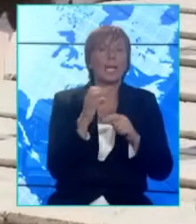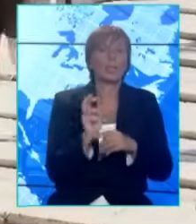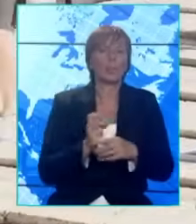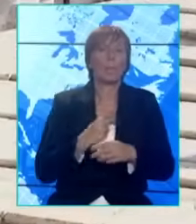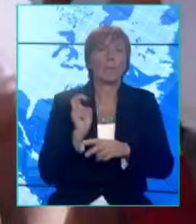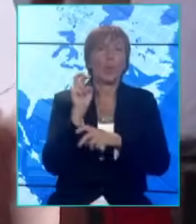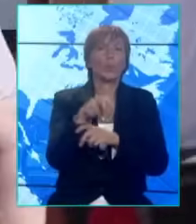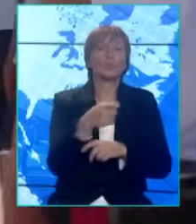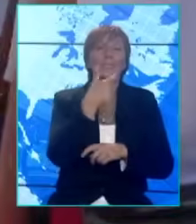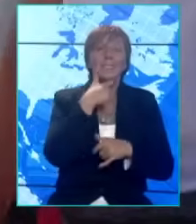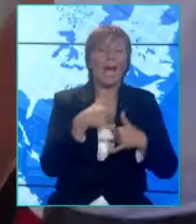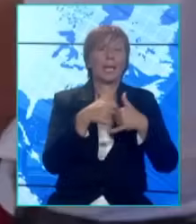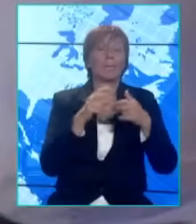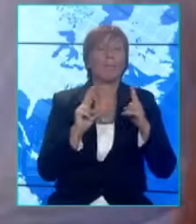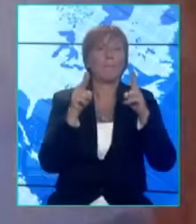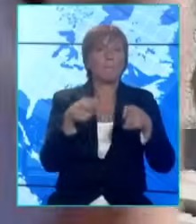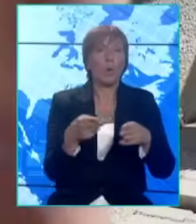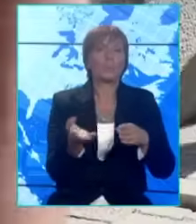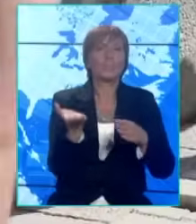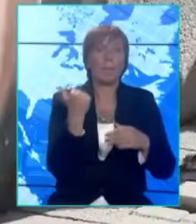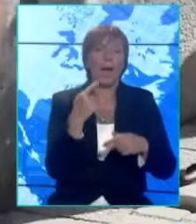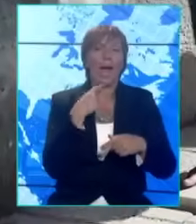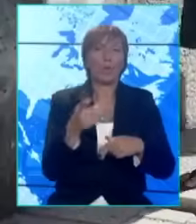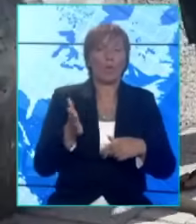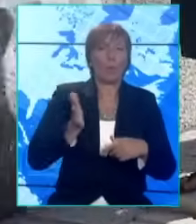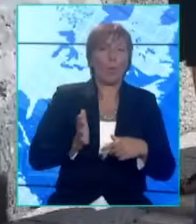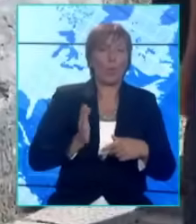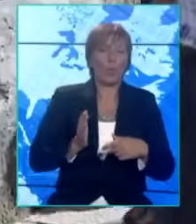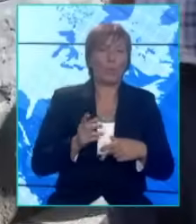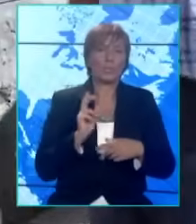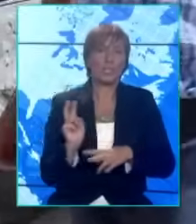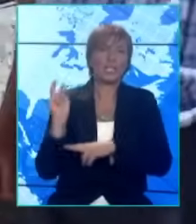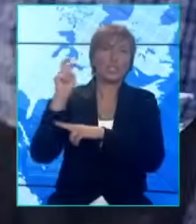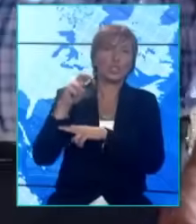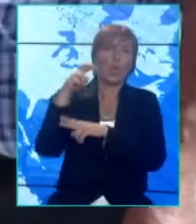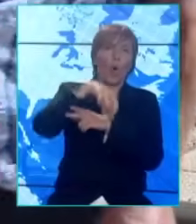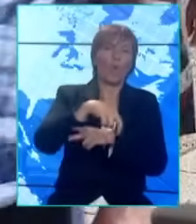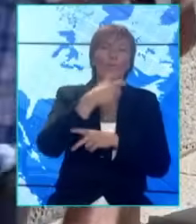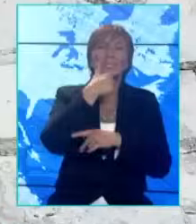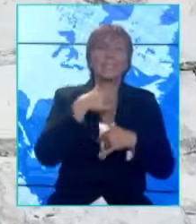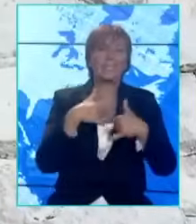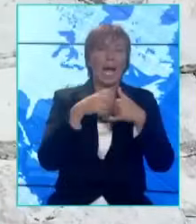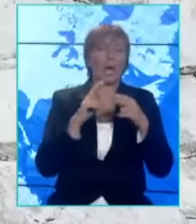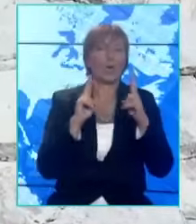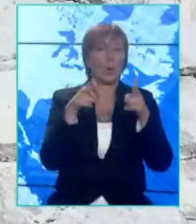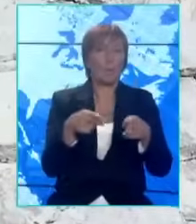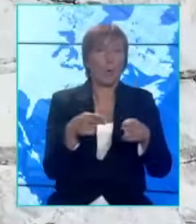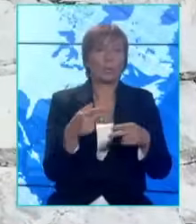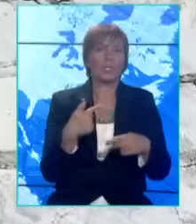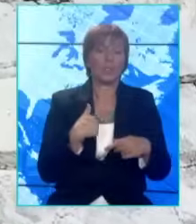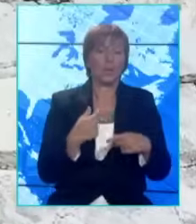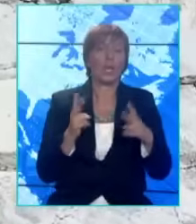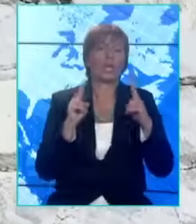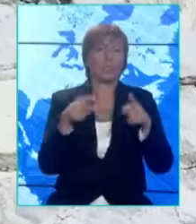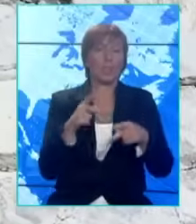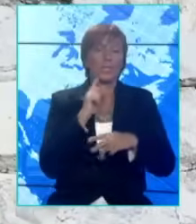sa Starim mostom, a i sa ovom nematerijalnom kulturnom baštinom, znači skokovima sa Starog mosta, i da to naši Mostari,